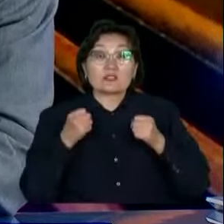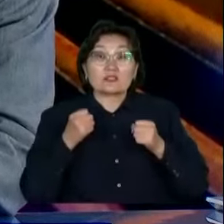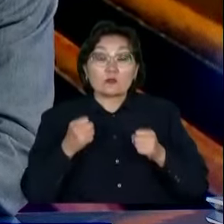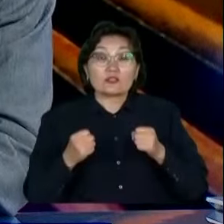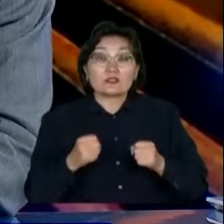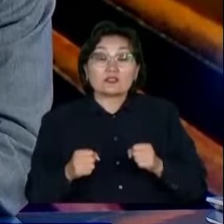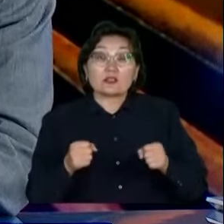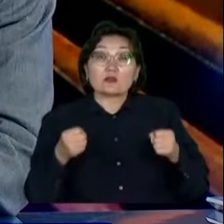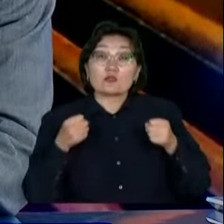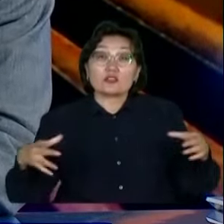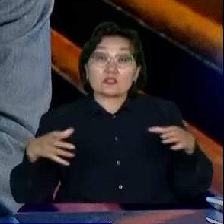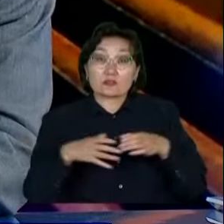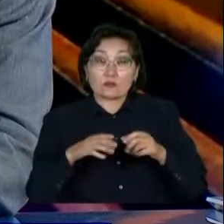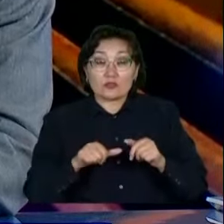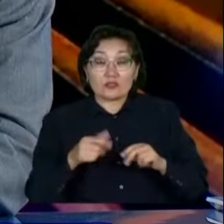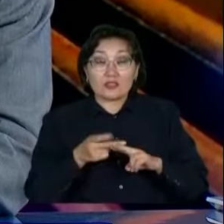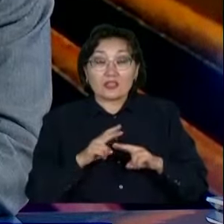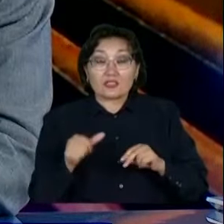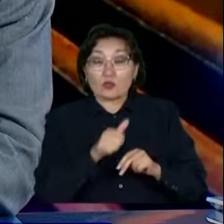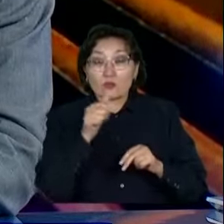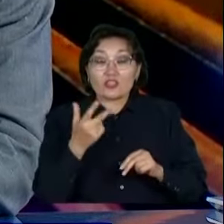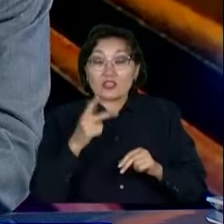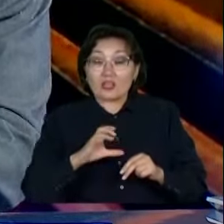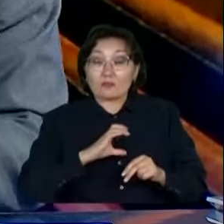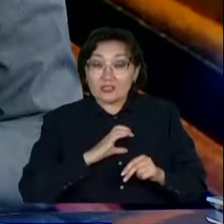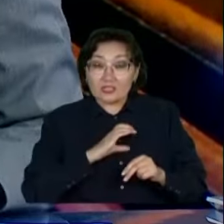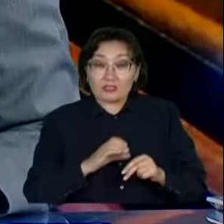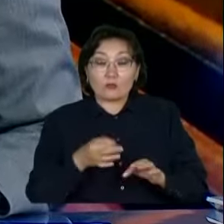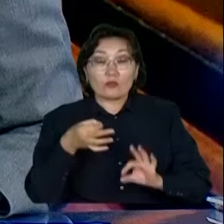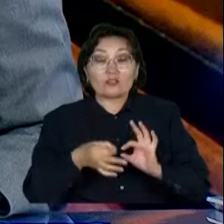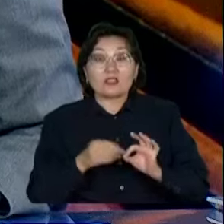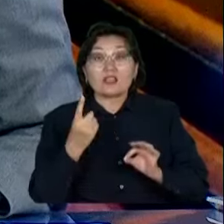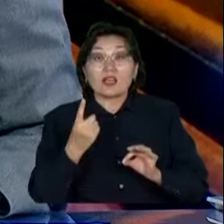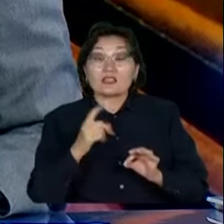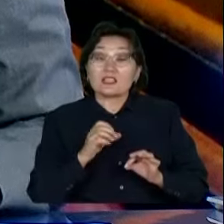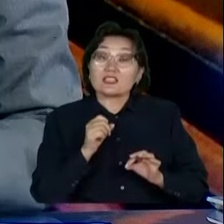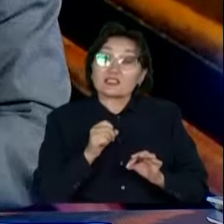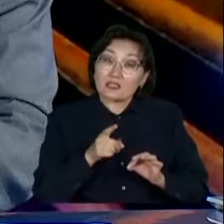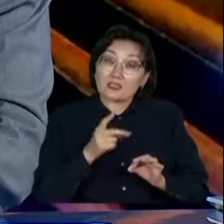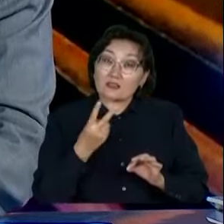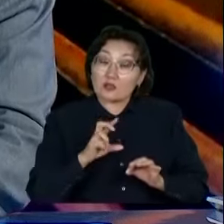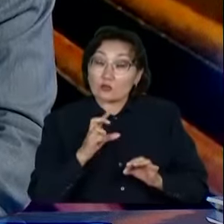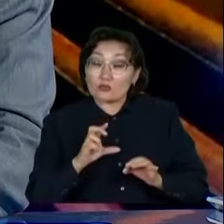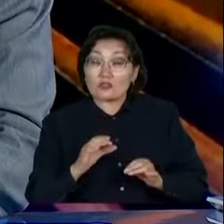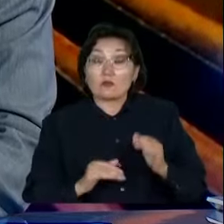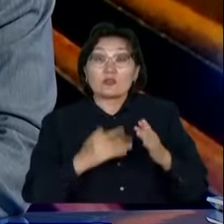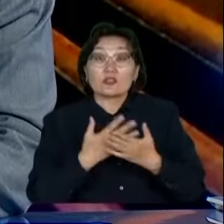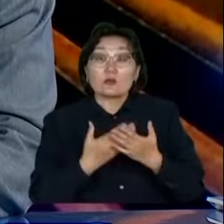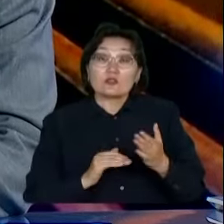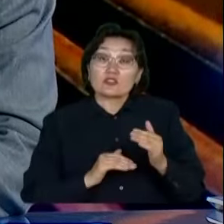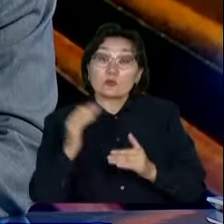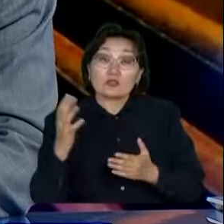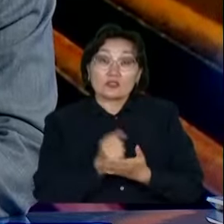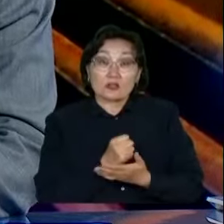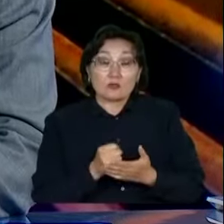копилке сборной Казахстана к этому часу 3 медали на Олимпийских играх. 1 золотая и 2 бронзовые. Спортсмены показали высокие достижения